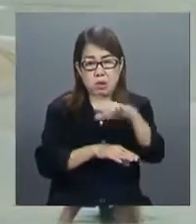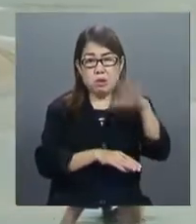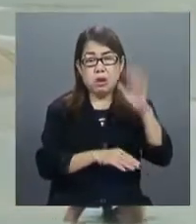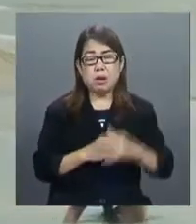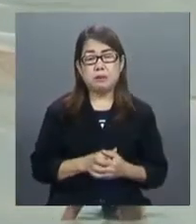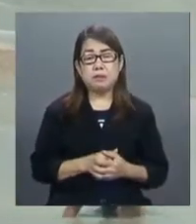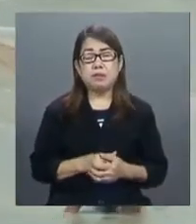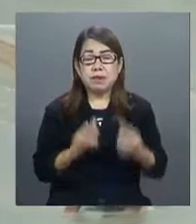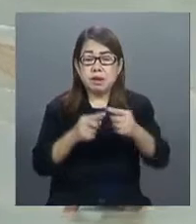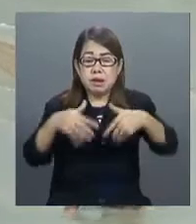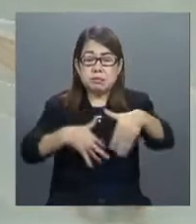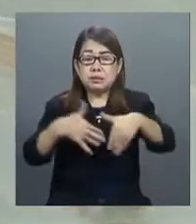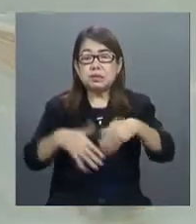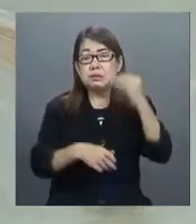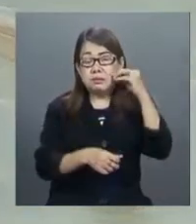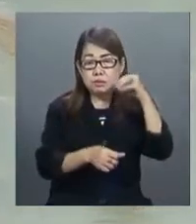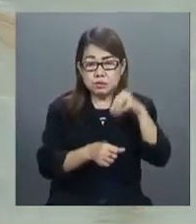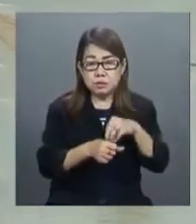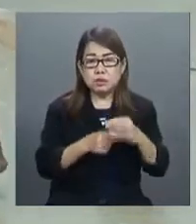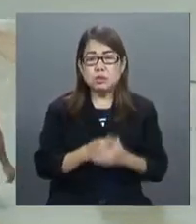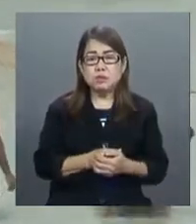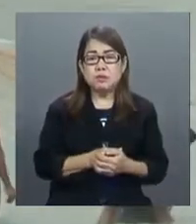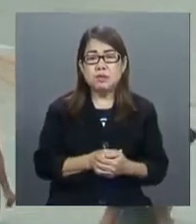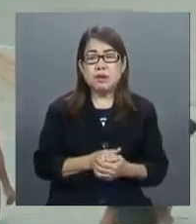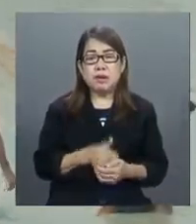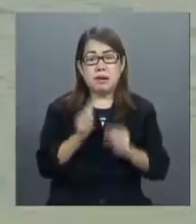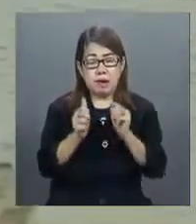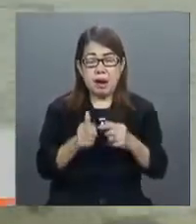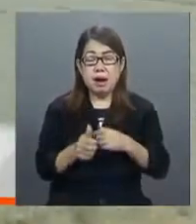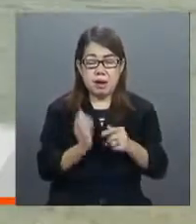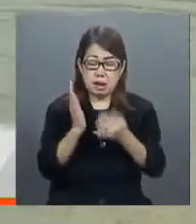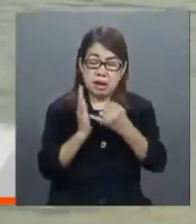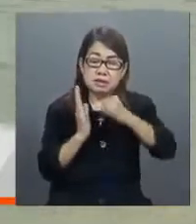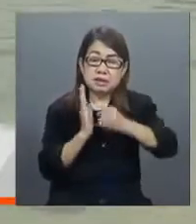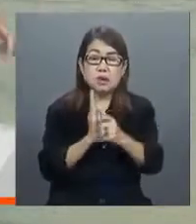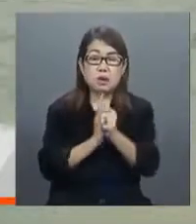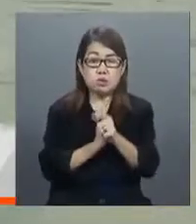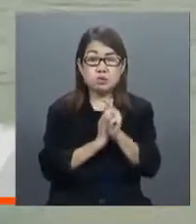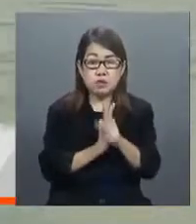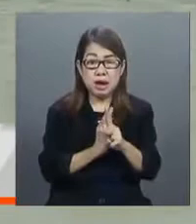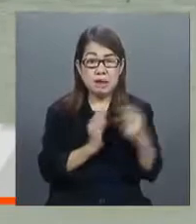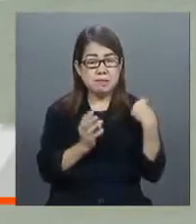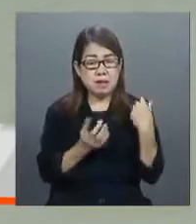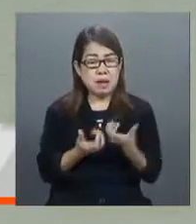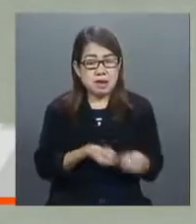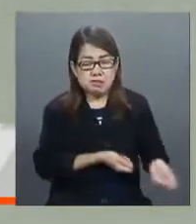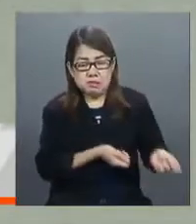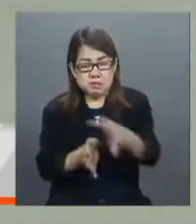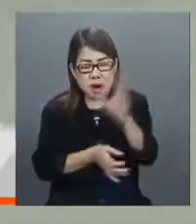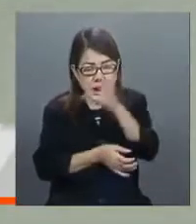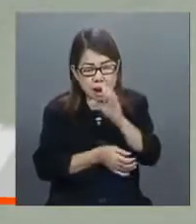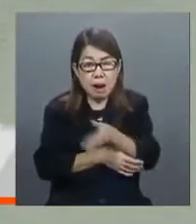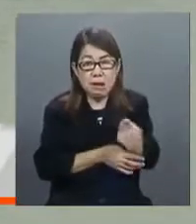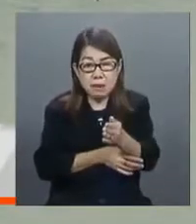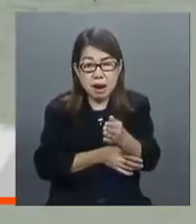ขณะที่ชาวบ้านตำบลสว่างแจ้งสบายใจอำเภอสว่างอารมณ์จังหวัดอุทัยธานีนำเครื่องมือออกไปหาปลาในสระน้ำเนื้อที่กว่า